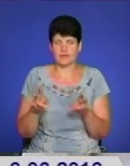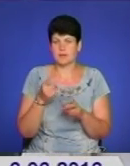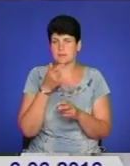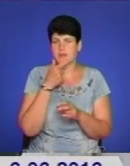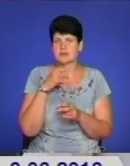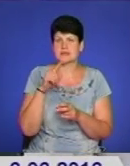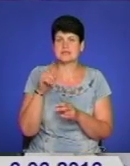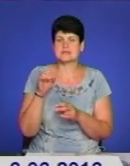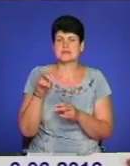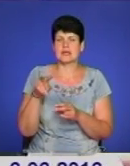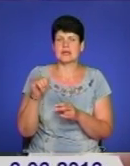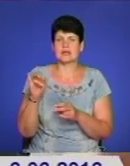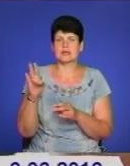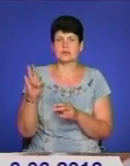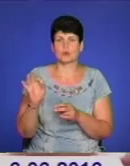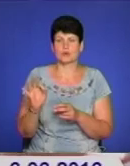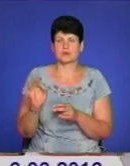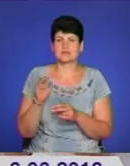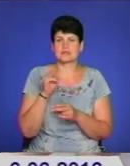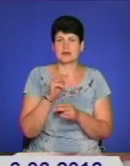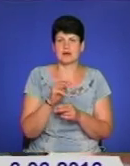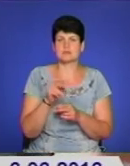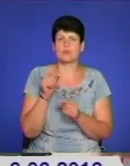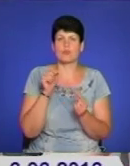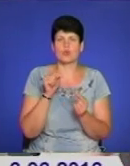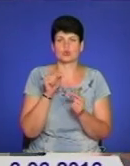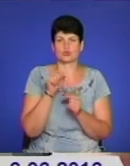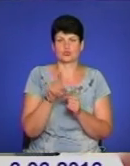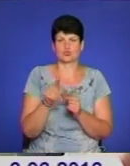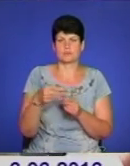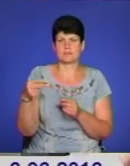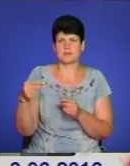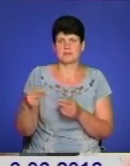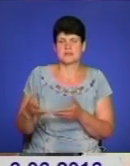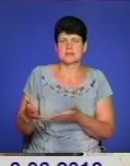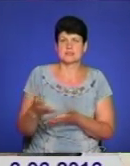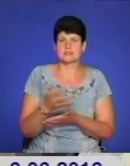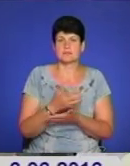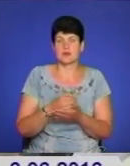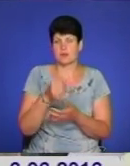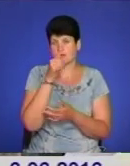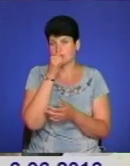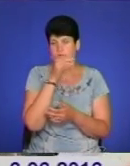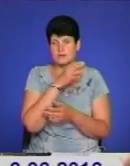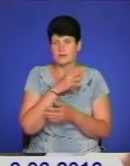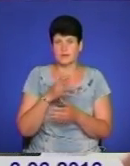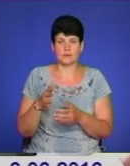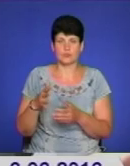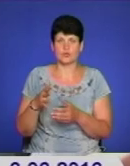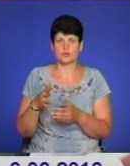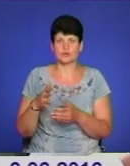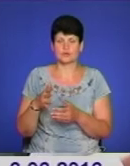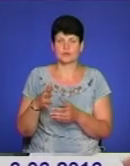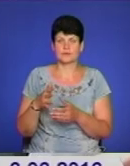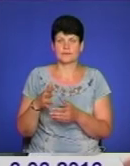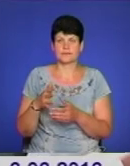Зеленко, депутат Тарас, проти того, щоб тут було, підписи зібрали. От я не можу електроенергії